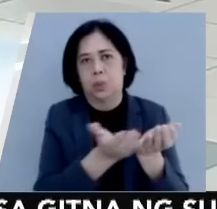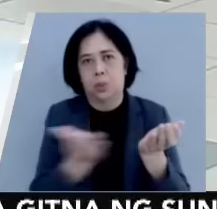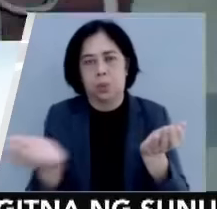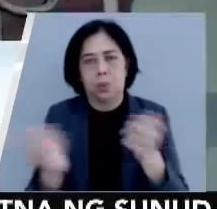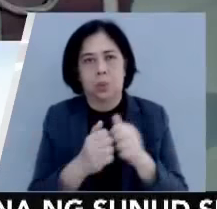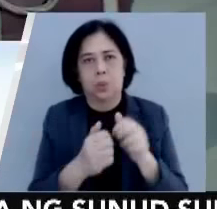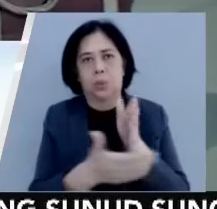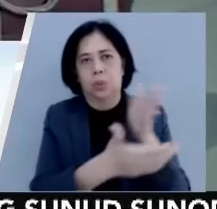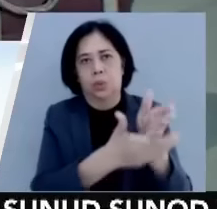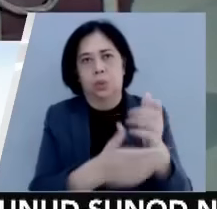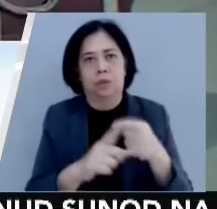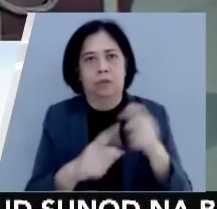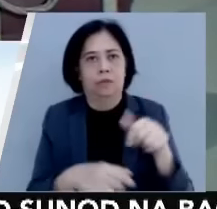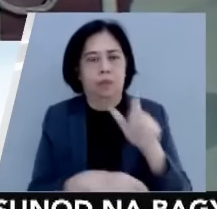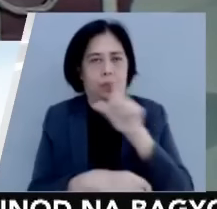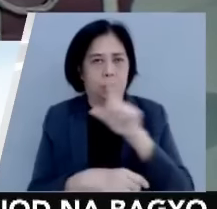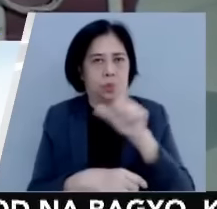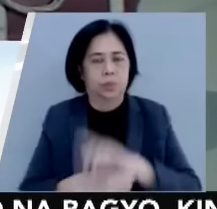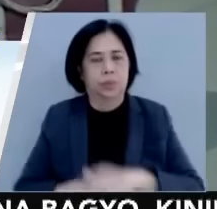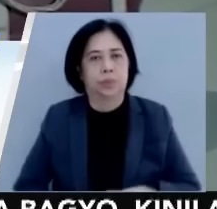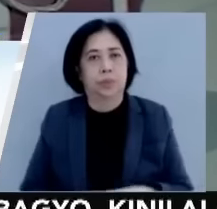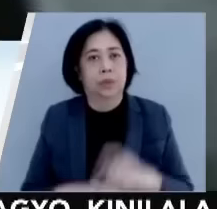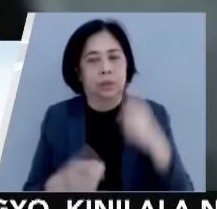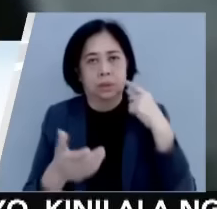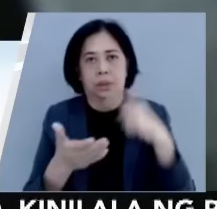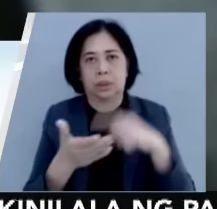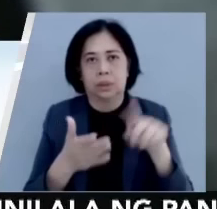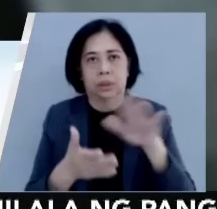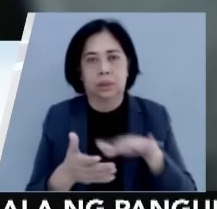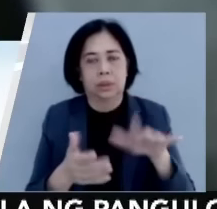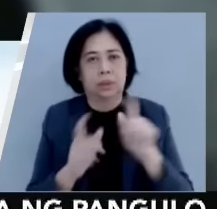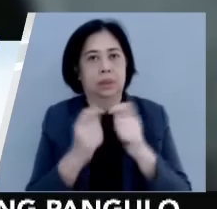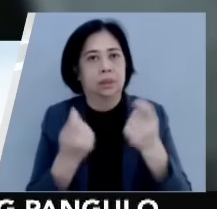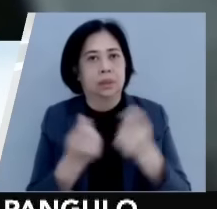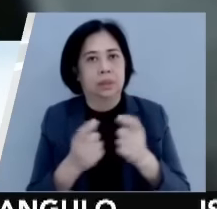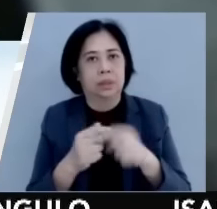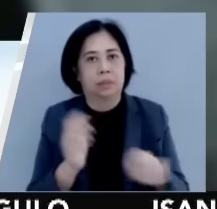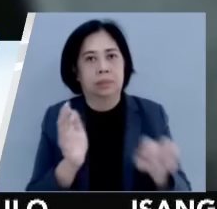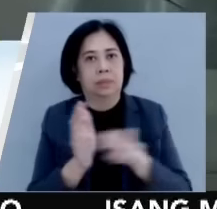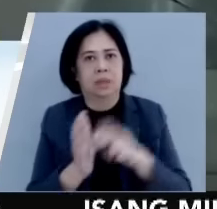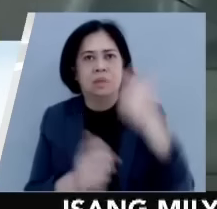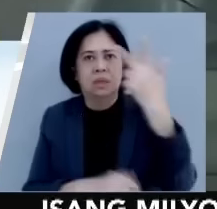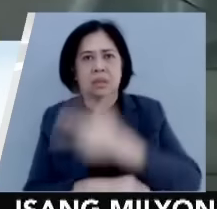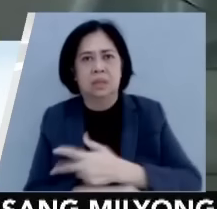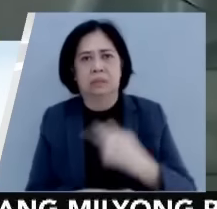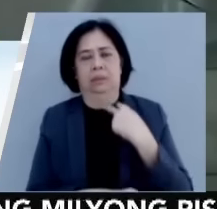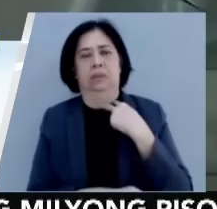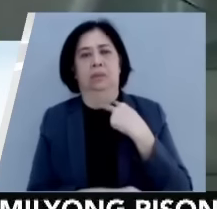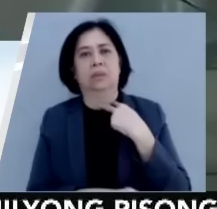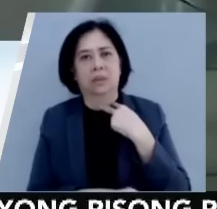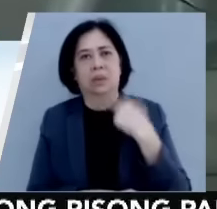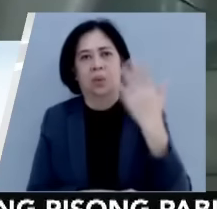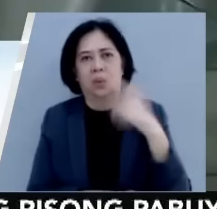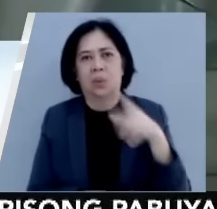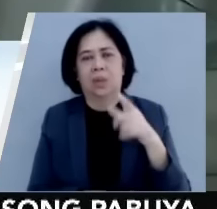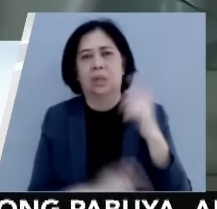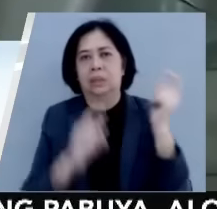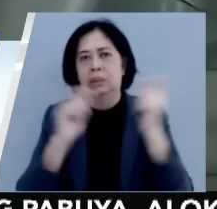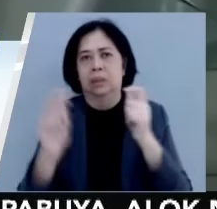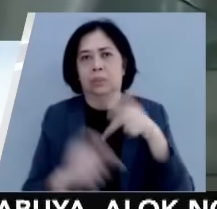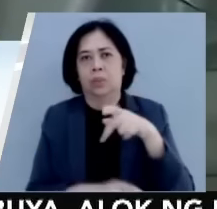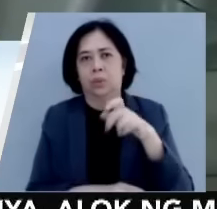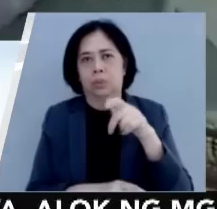Luzon. Dito inabutan ko ng aking team ang mga paserong tatlong araw ng stranded dahil sa bagyong Pepito tulad din din na